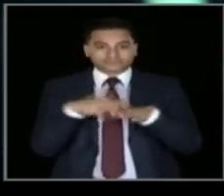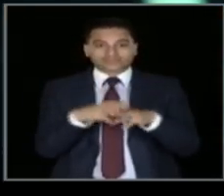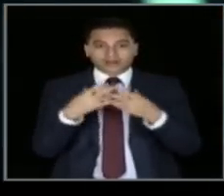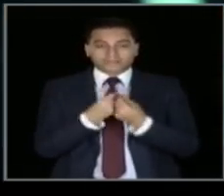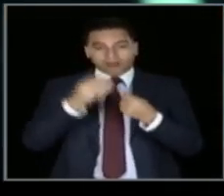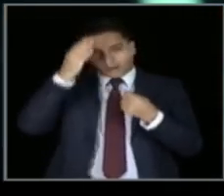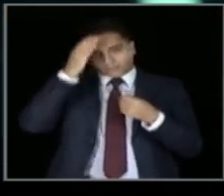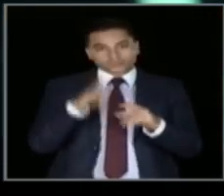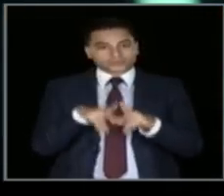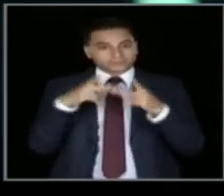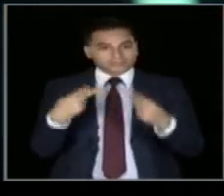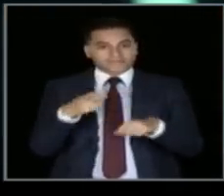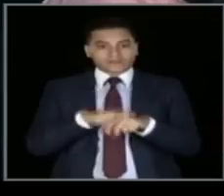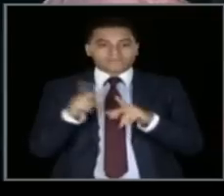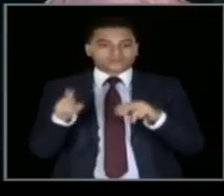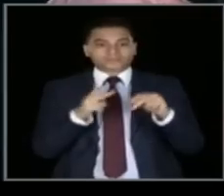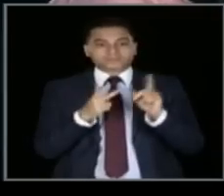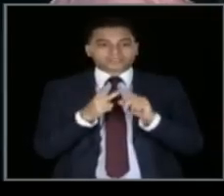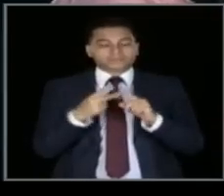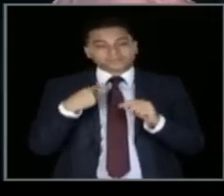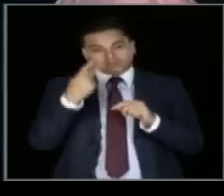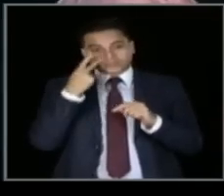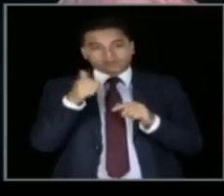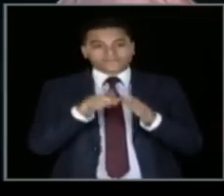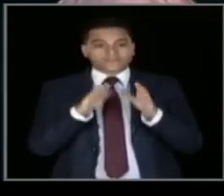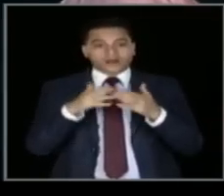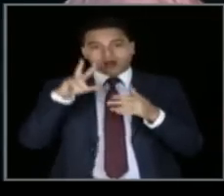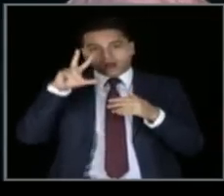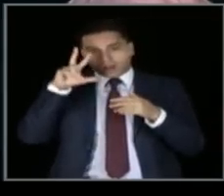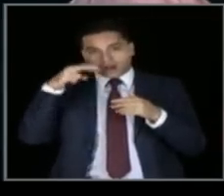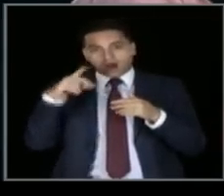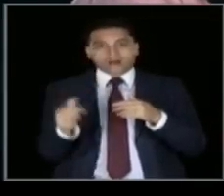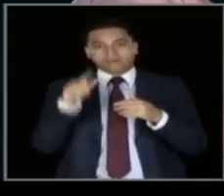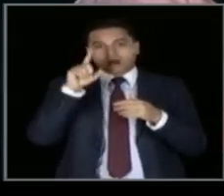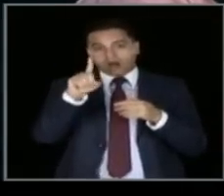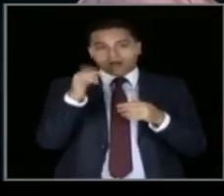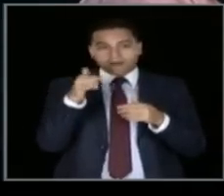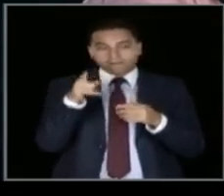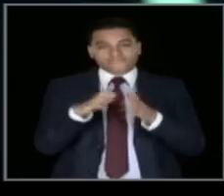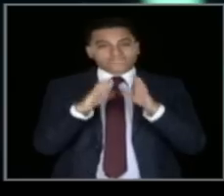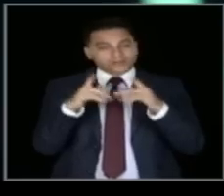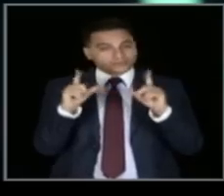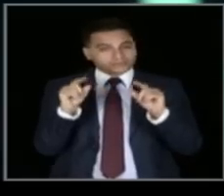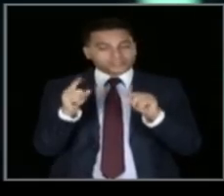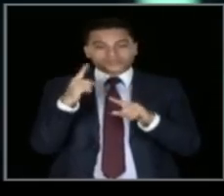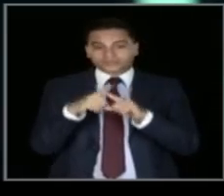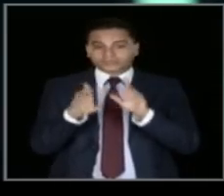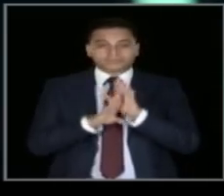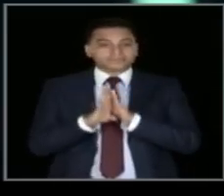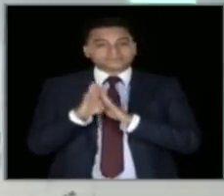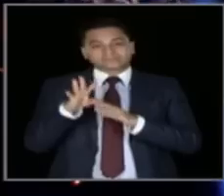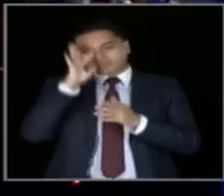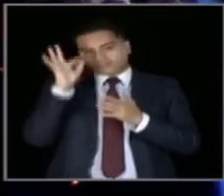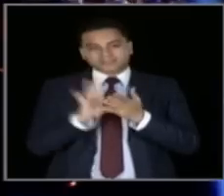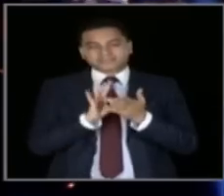العباقره قادرون باختلاف الموسم الثاني. انا شايفه ان فريق العراف فريق متميز وفعلا اداء كويس جدا بالرغم ما حلفناش